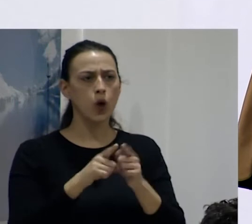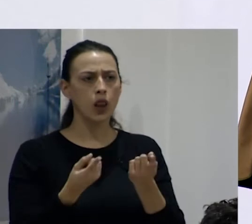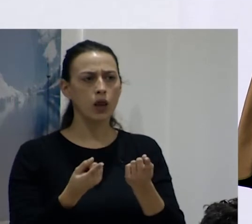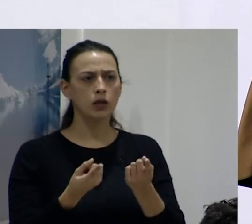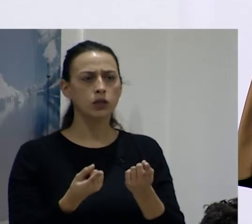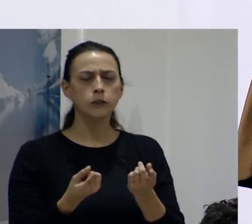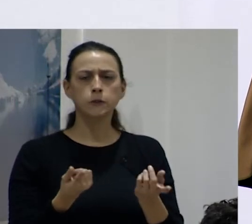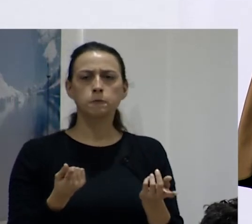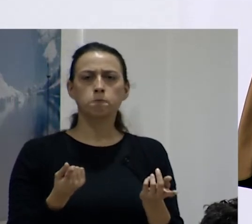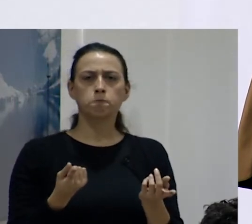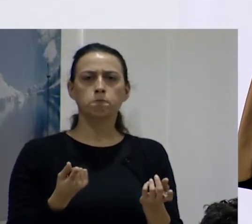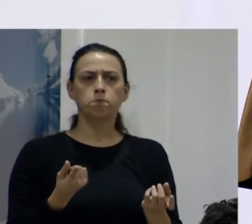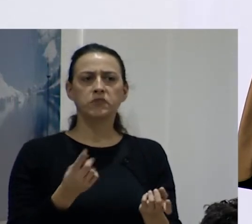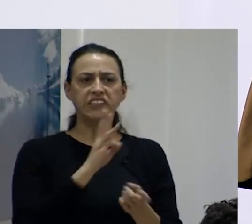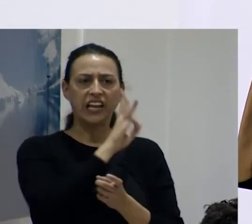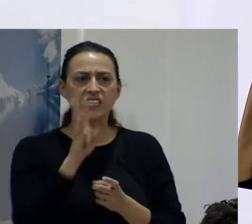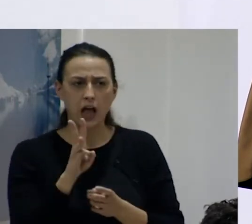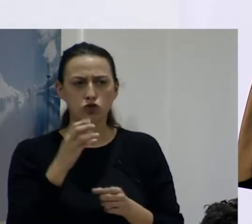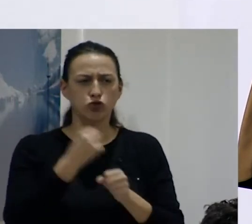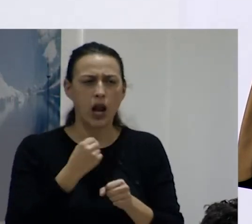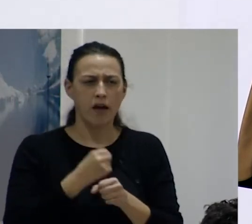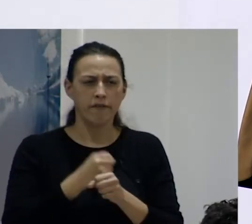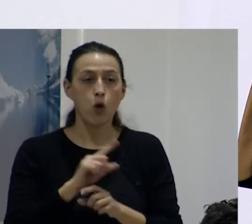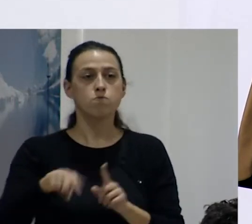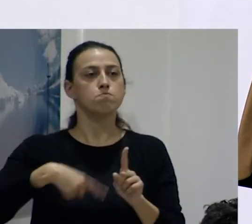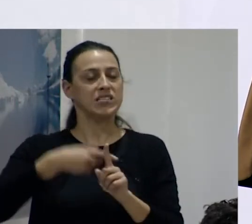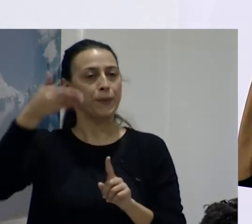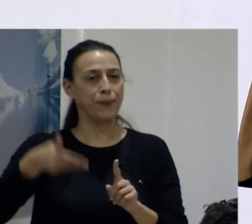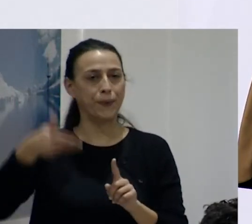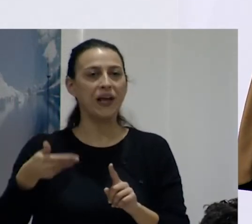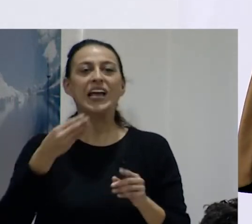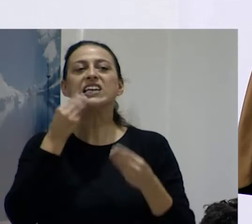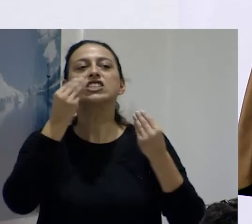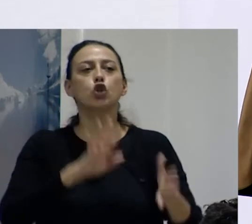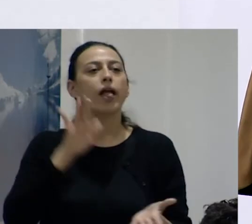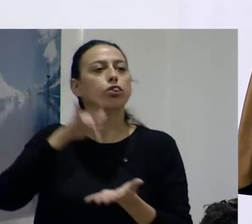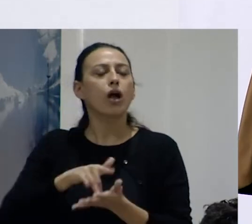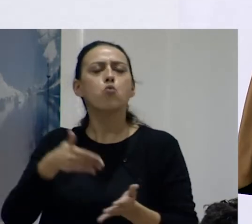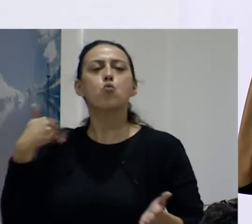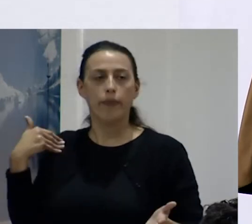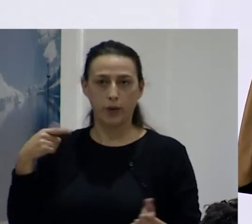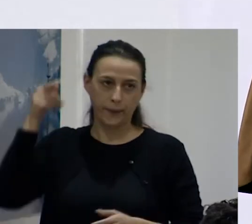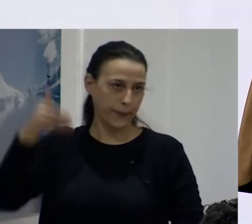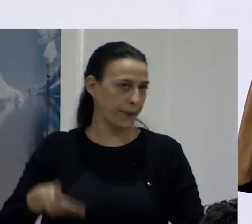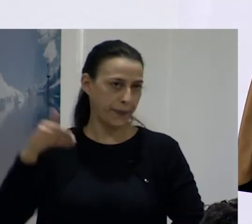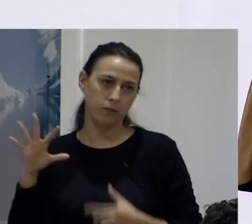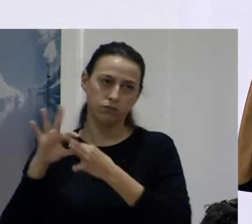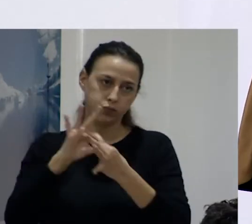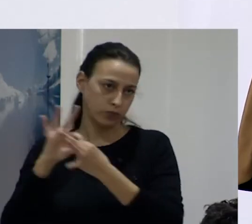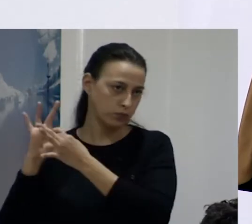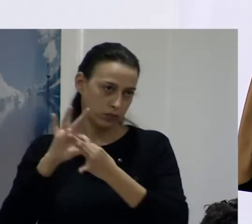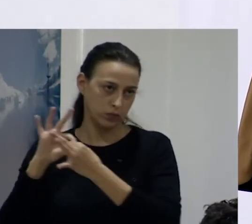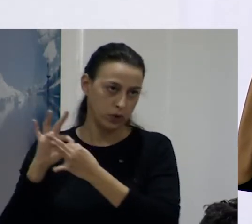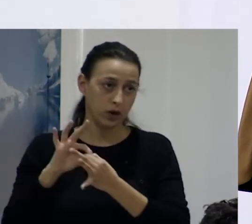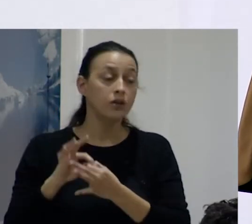però reflexa també la història del seu moment. Això és la segona cosa que volia assenyalar. Saber